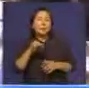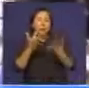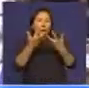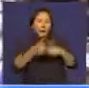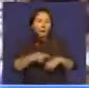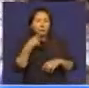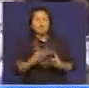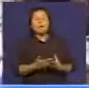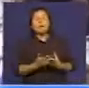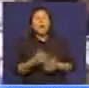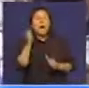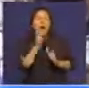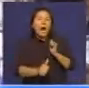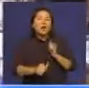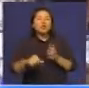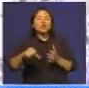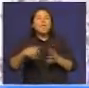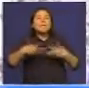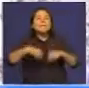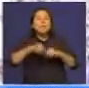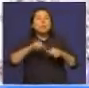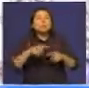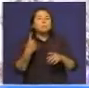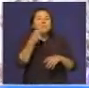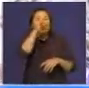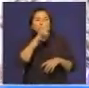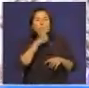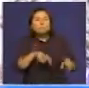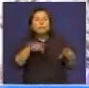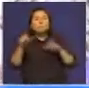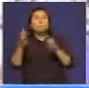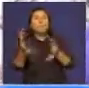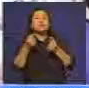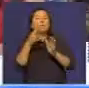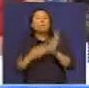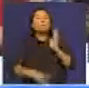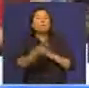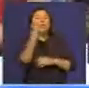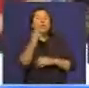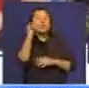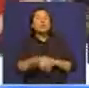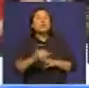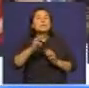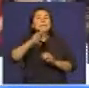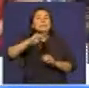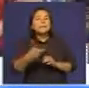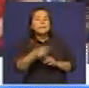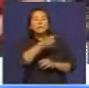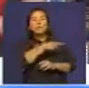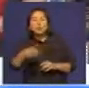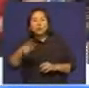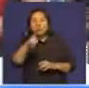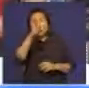расчетных показателей. То есть каждый член семьи в первый месяц переезда получает 84 тысячи тенге. Кроме того, в течение